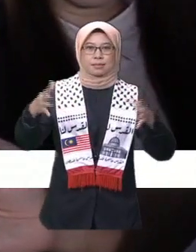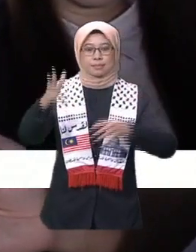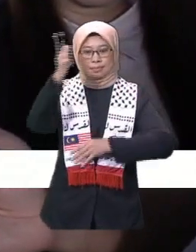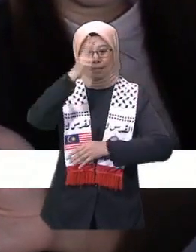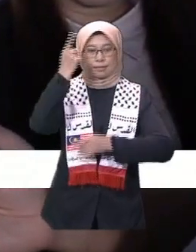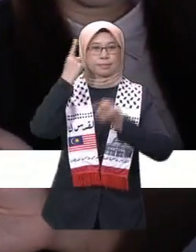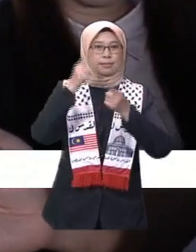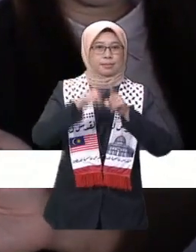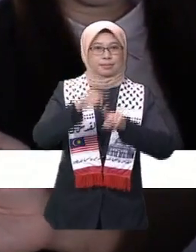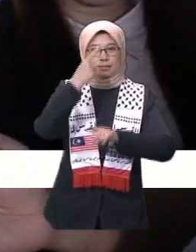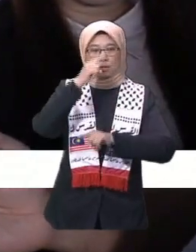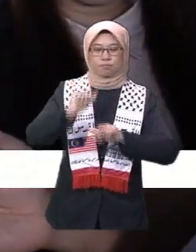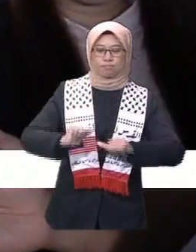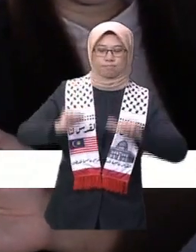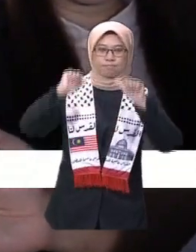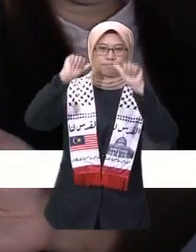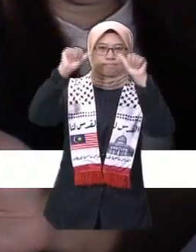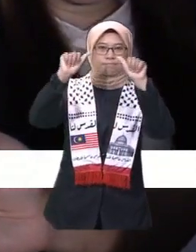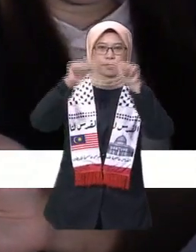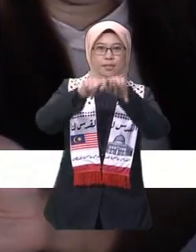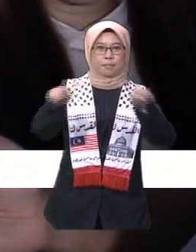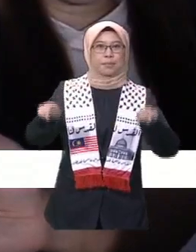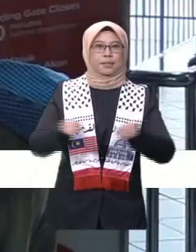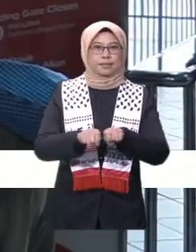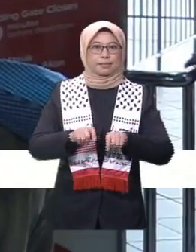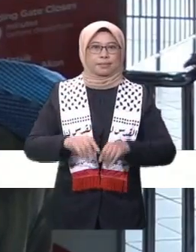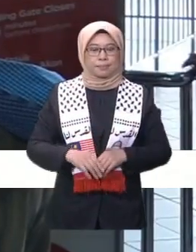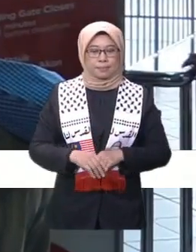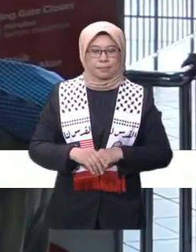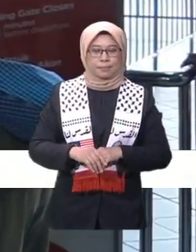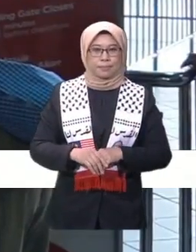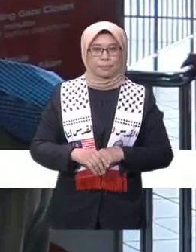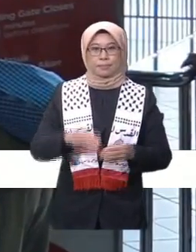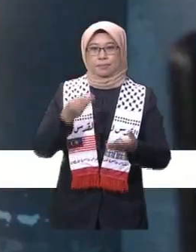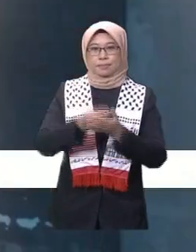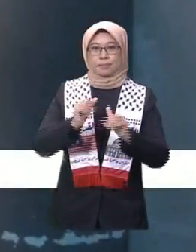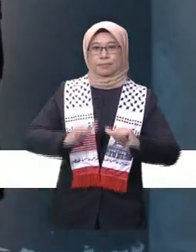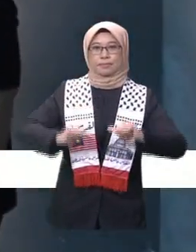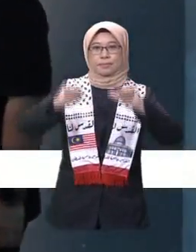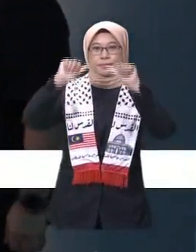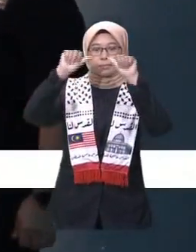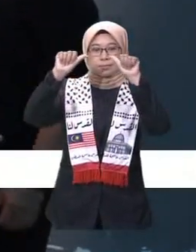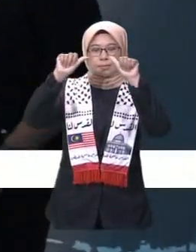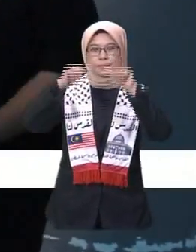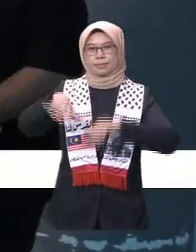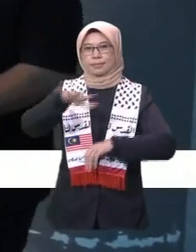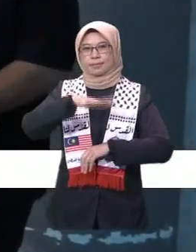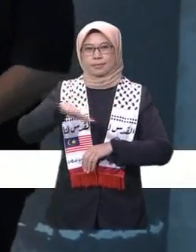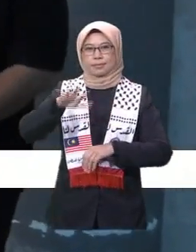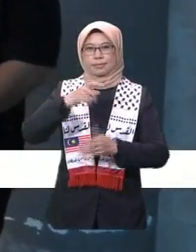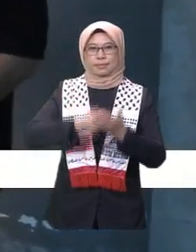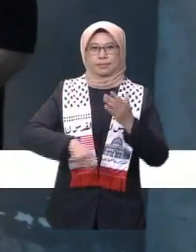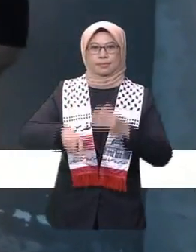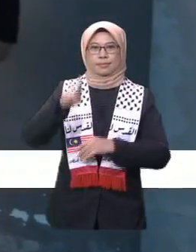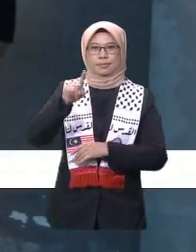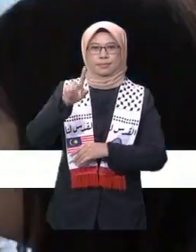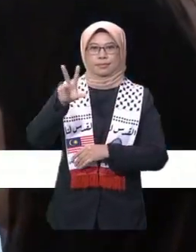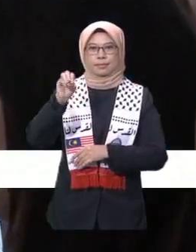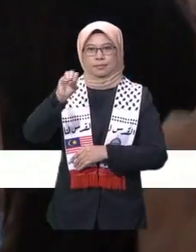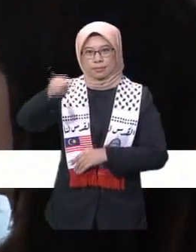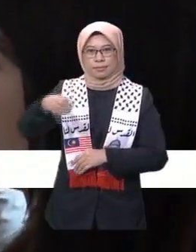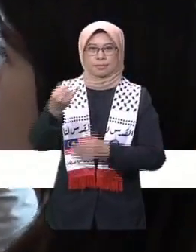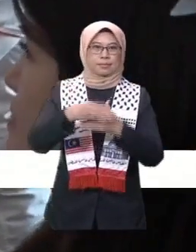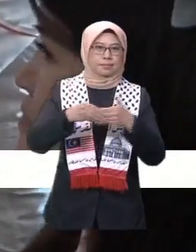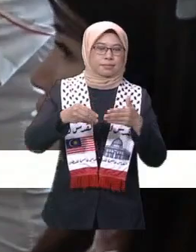kerajaan bersetuju untuk menaik taraf lapangan terbang ini. Kos menaik taraf lapangan terbang itu dianggarkan bernilai